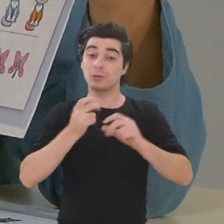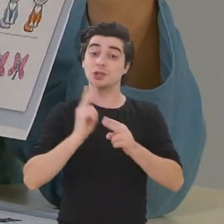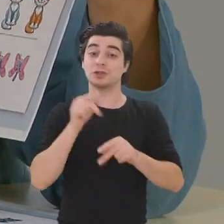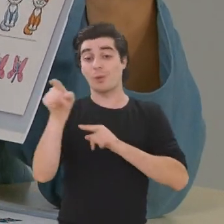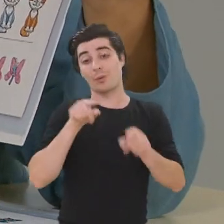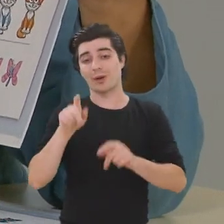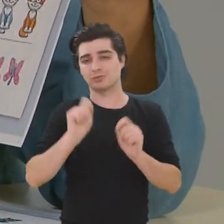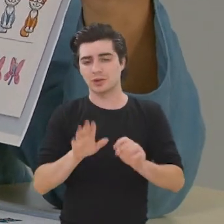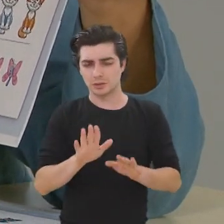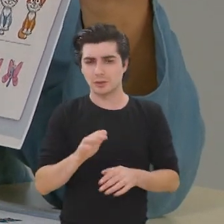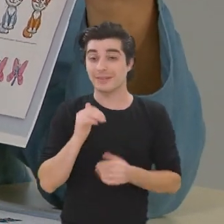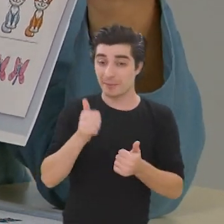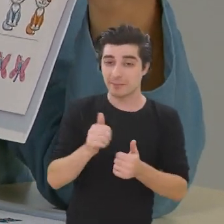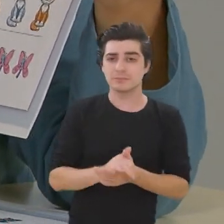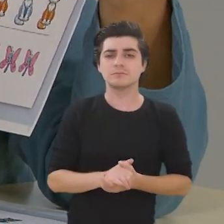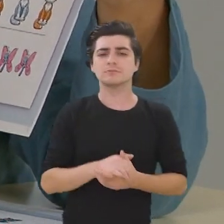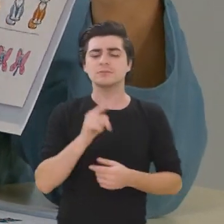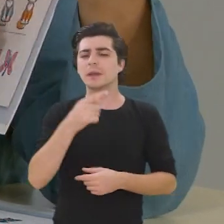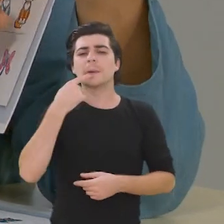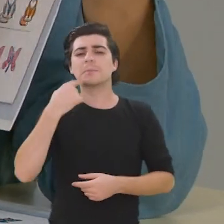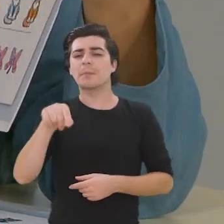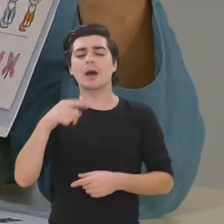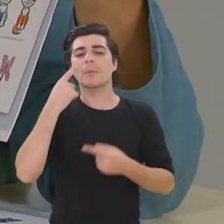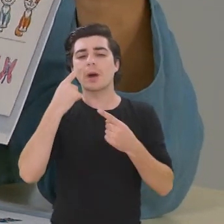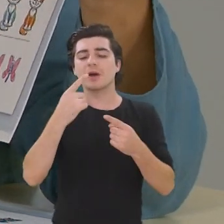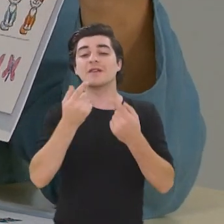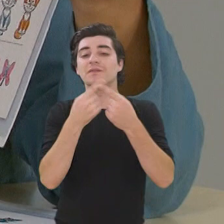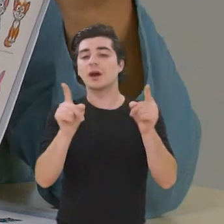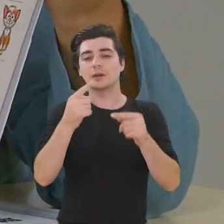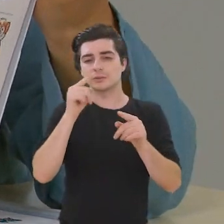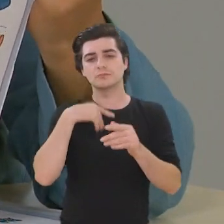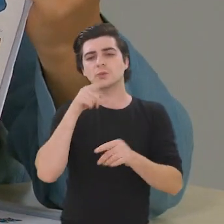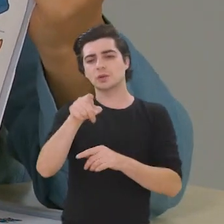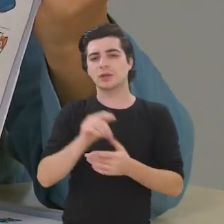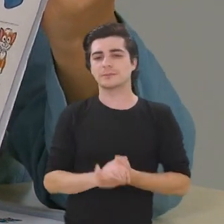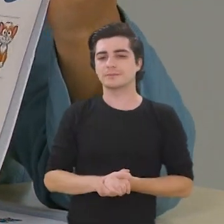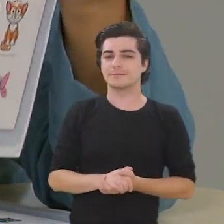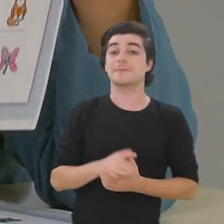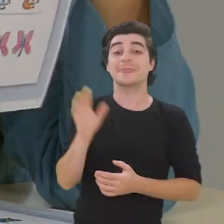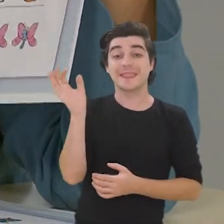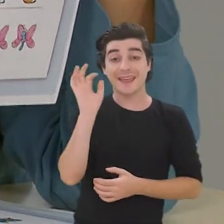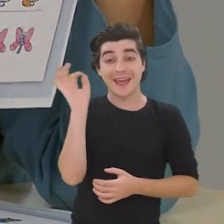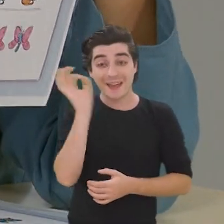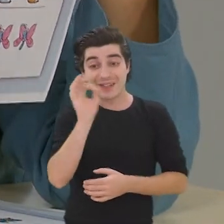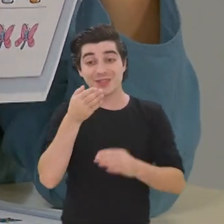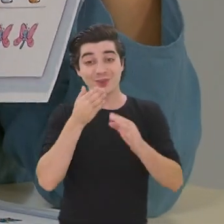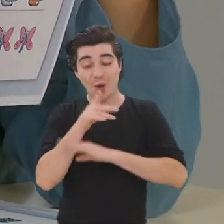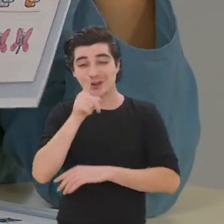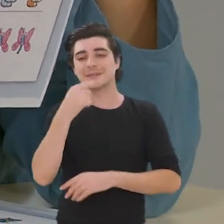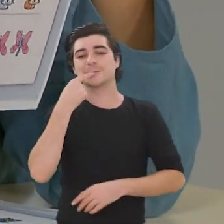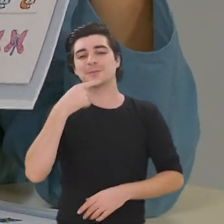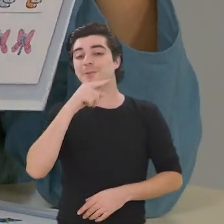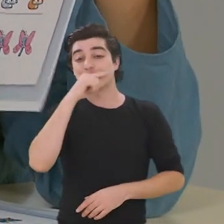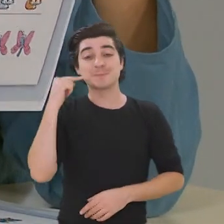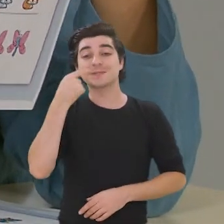göstereceğiz. Tamam. Nurbanu hazır mısın? Hı hı. Biberlere bak ve bana farklı olanı göster. Evet, doğru cevap.